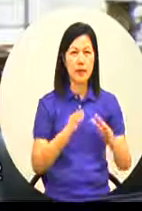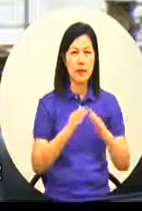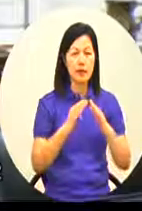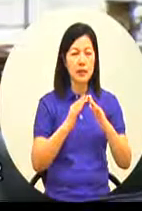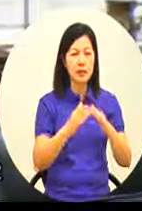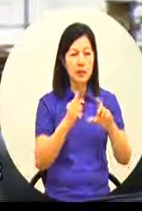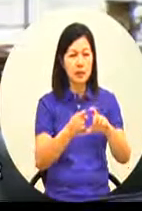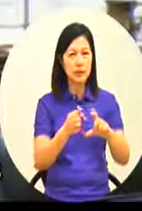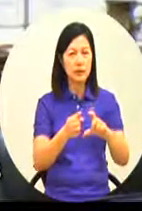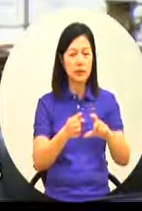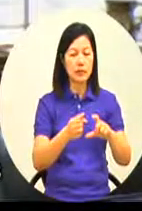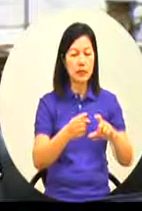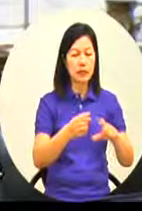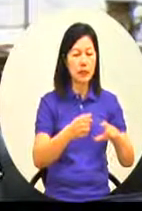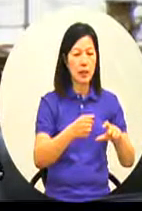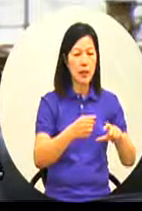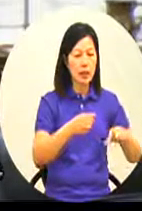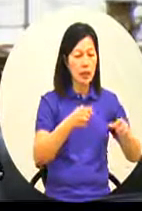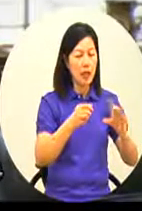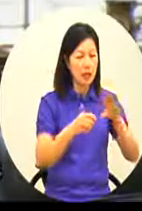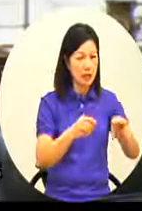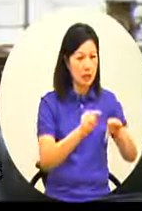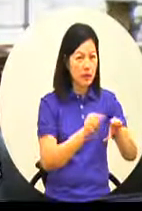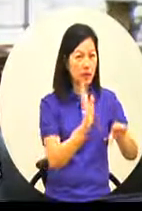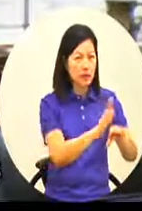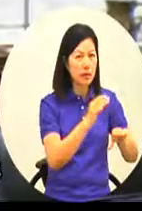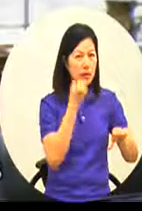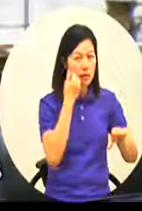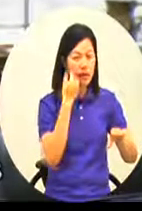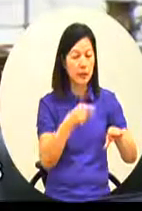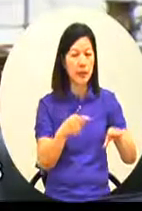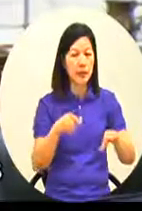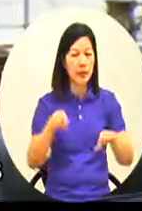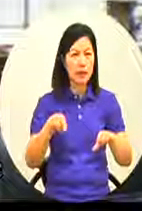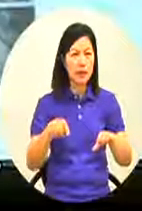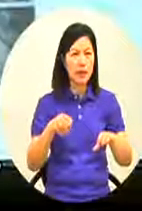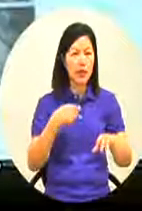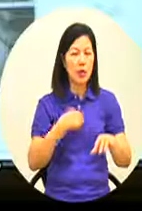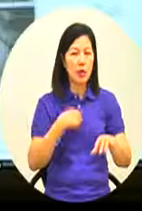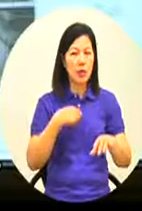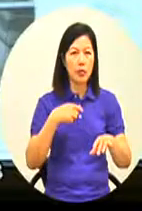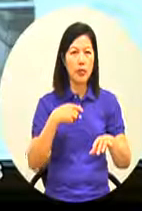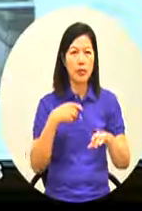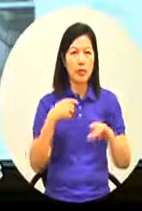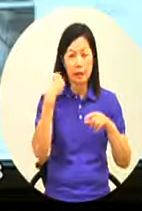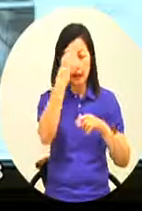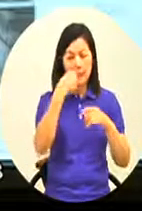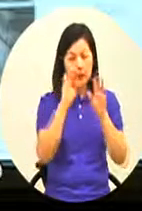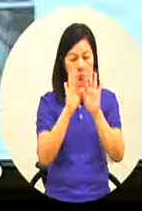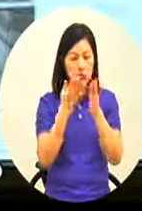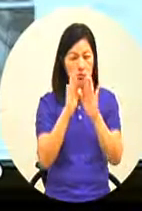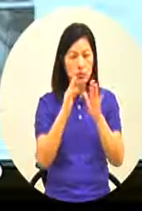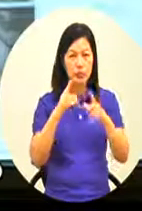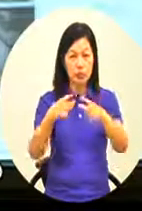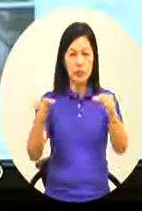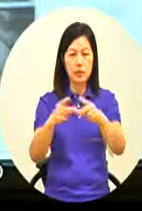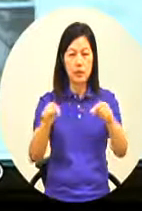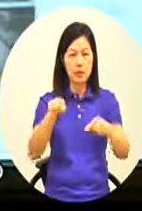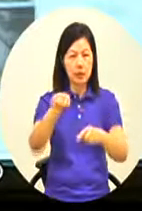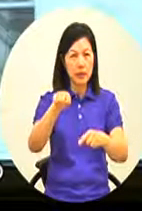园 的一些车主。那这个是我在一个日本的脸书看到了，他们是无法理